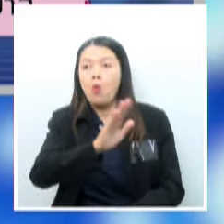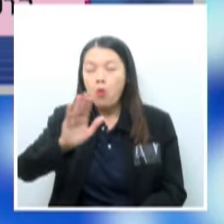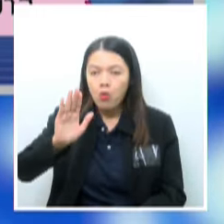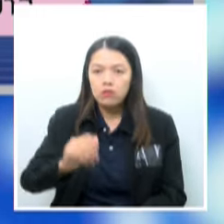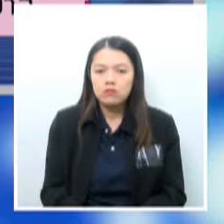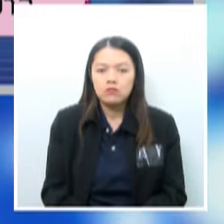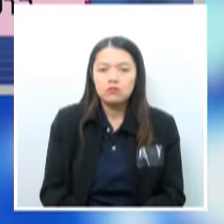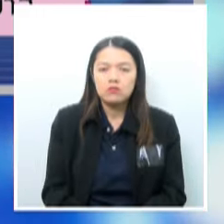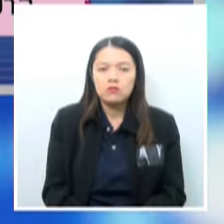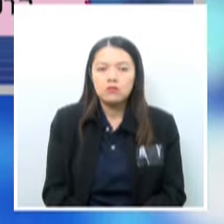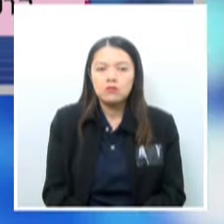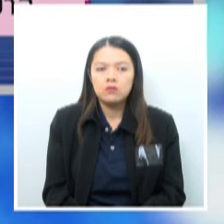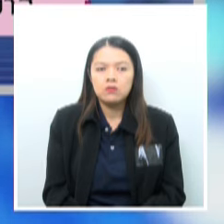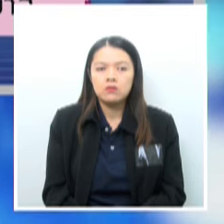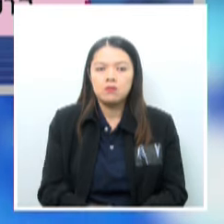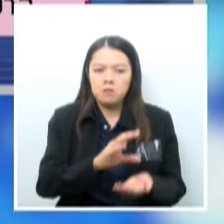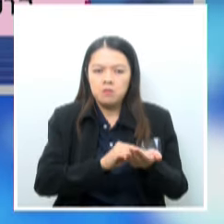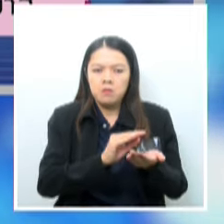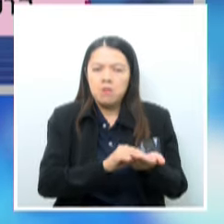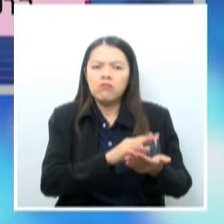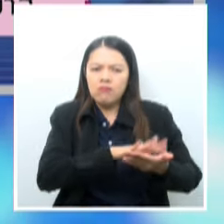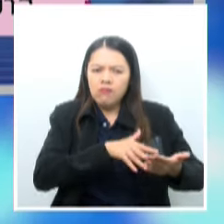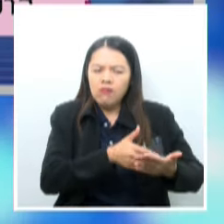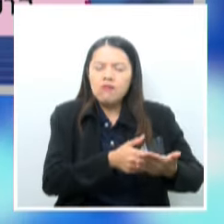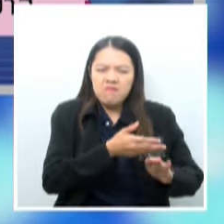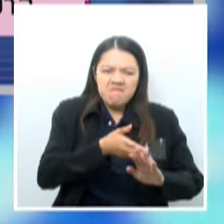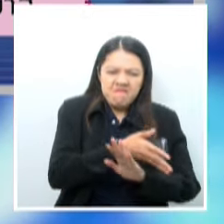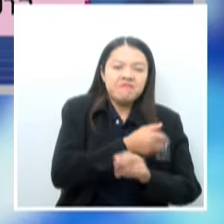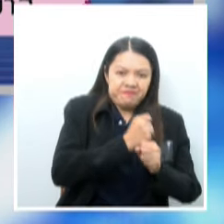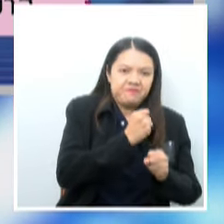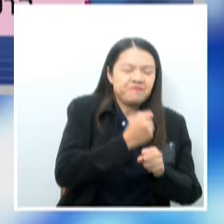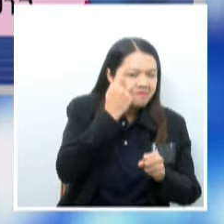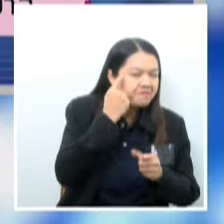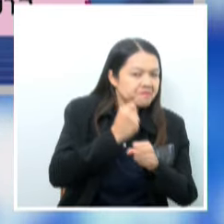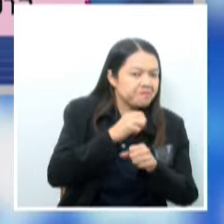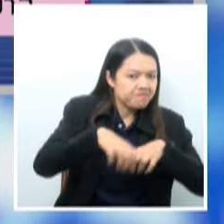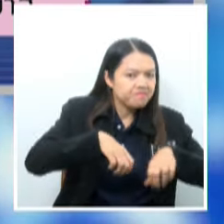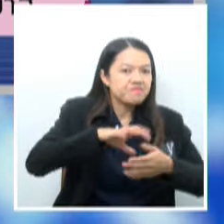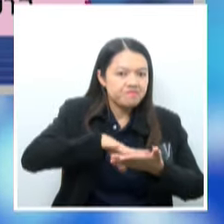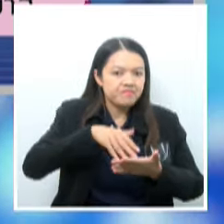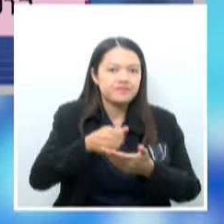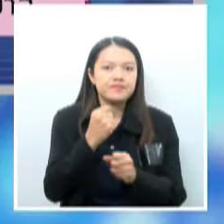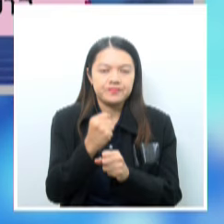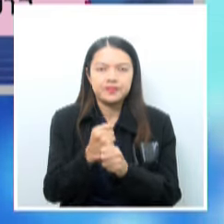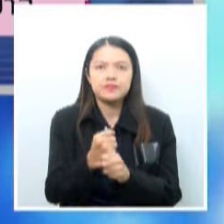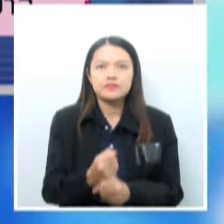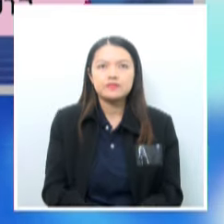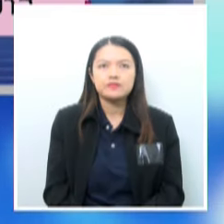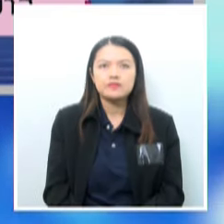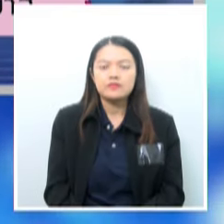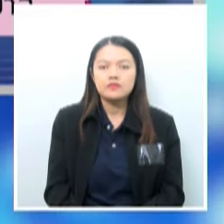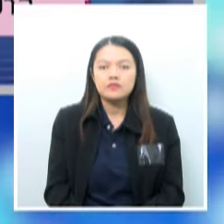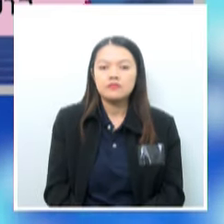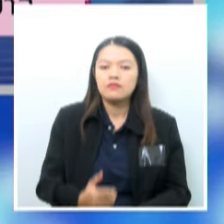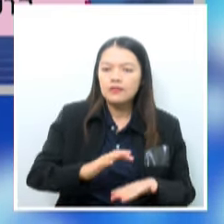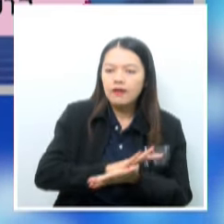โดยข้อมูลเนี่ยระบุประเด็นเรามีการวางแผนตั้งแต่แรกนะครับที่เป็นการบริหารจัดการเรื่องของประเด็นของเอก